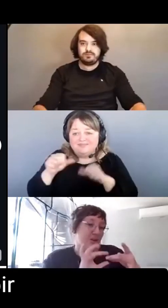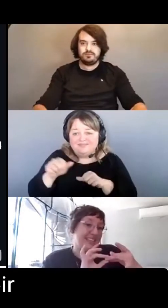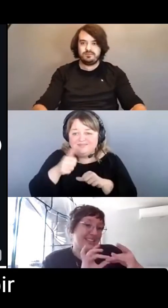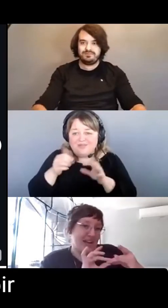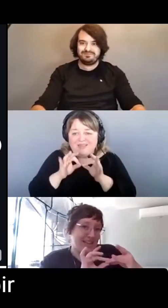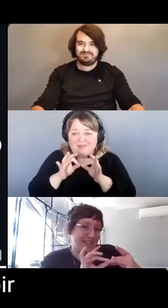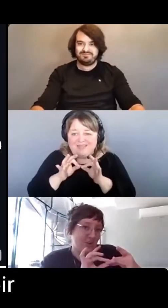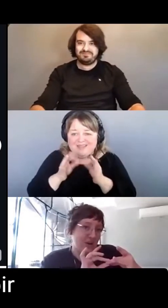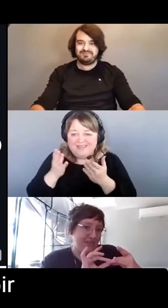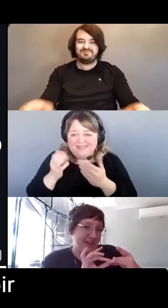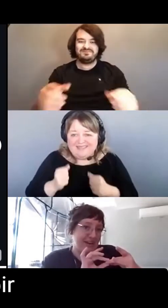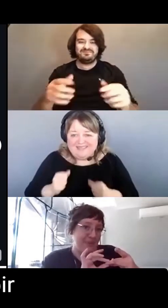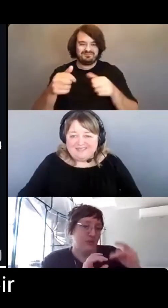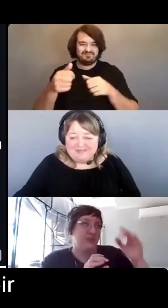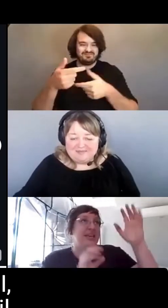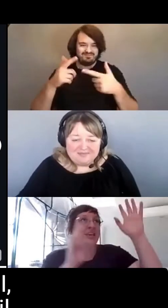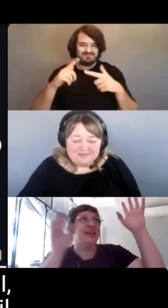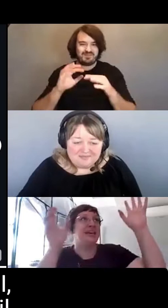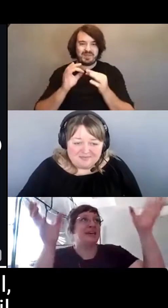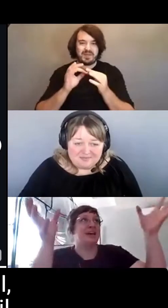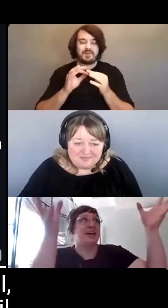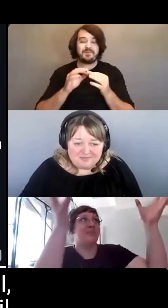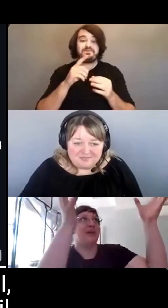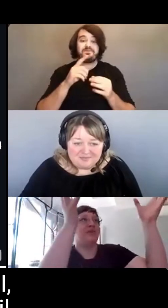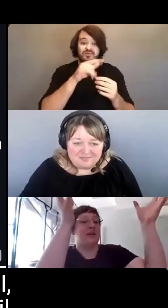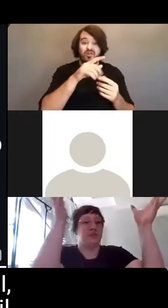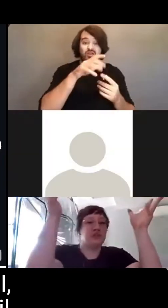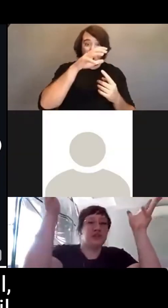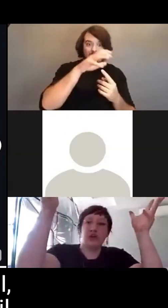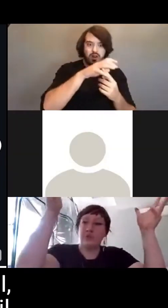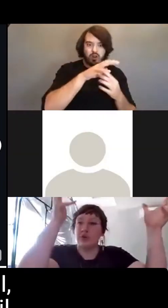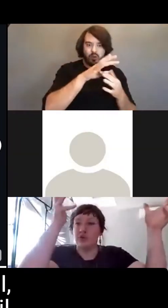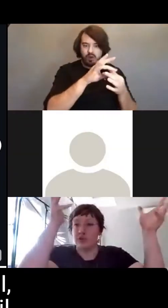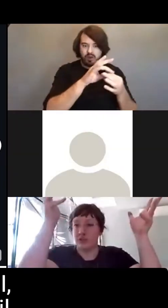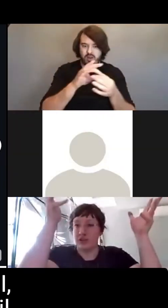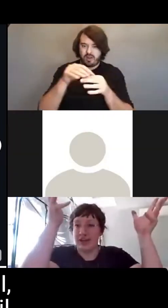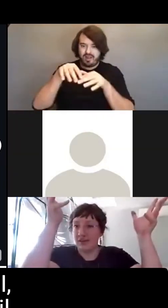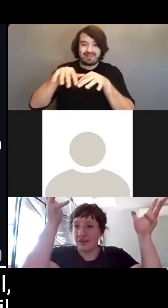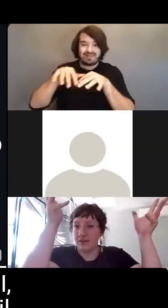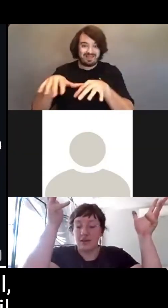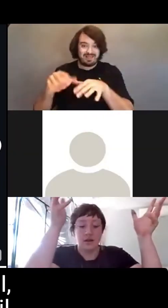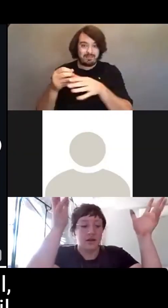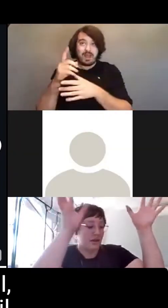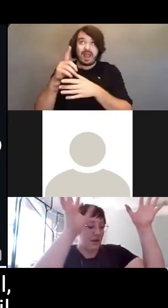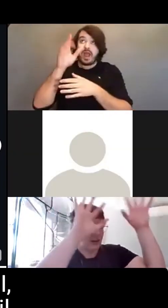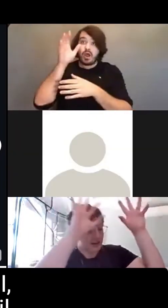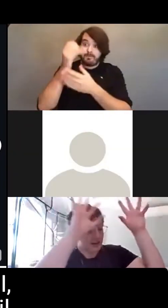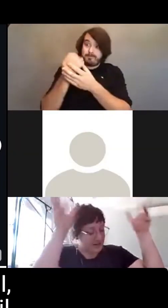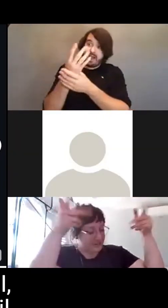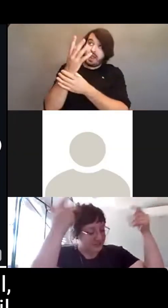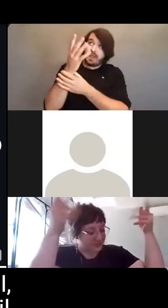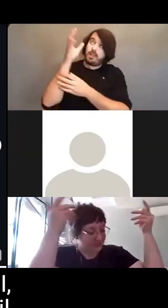vont avoir cette relation avec la plante. Quand la plante absorbe le soleil,